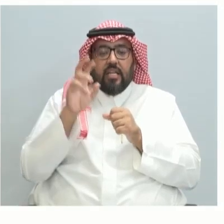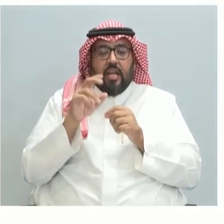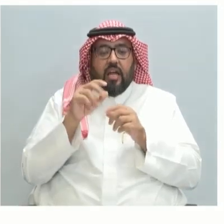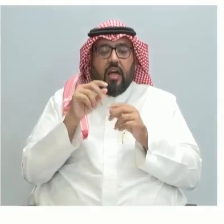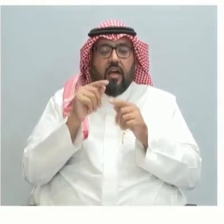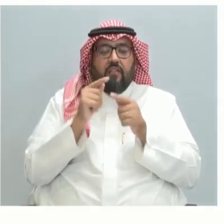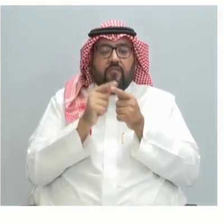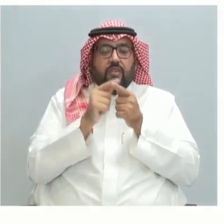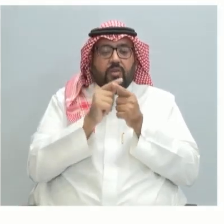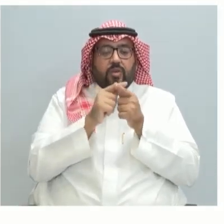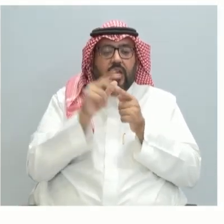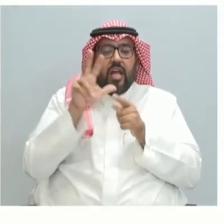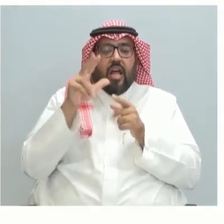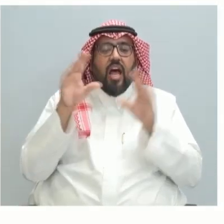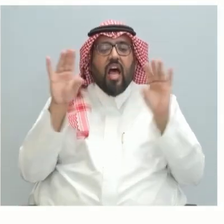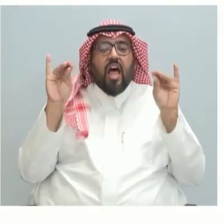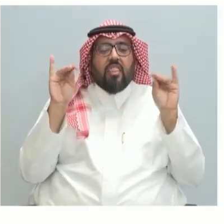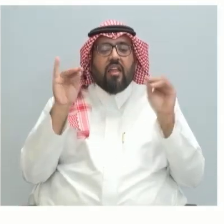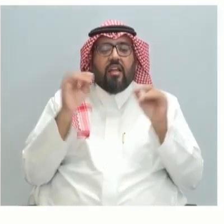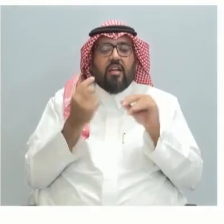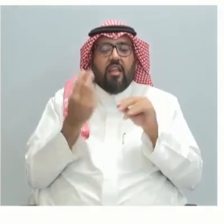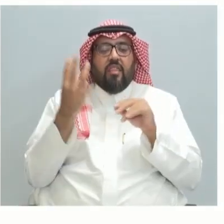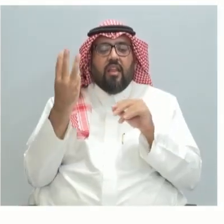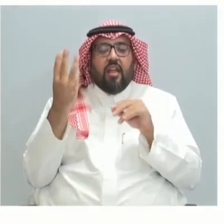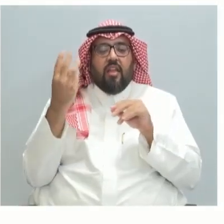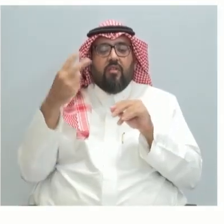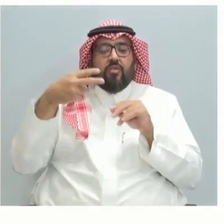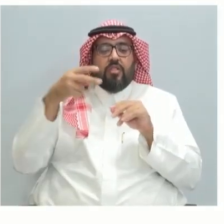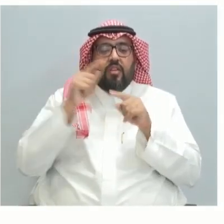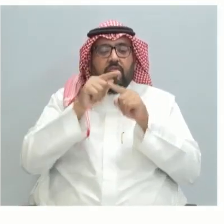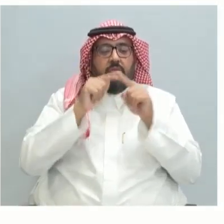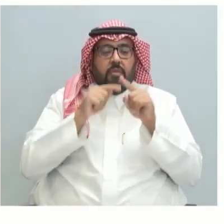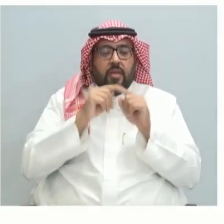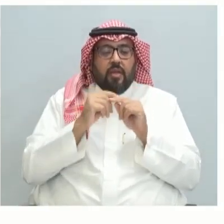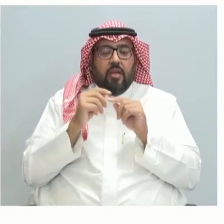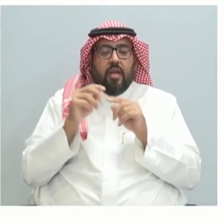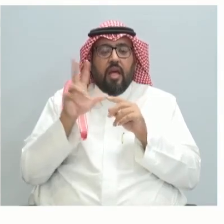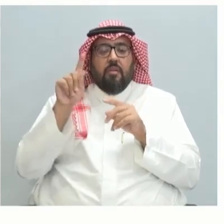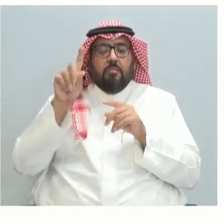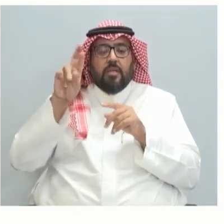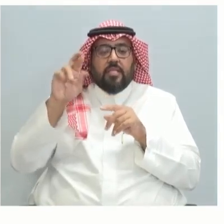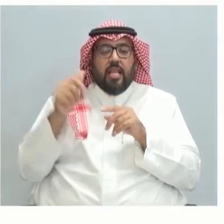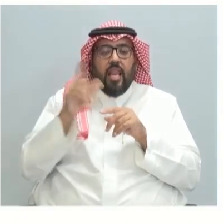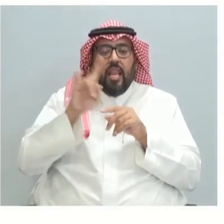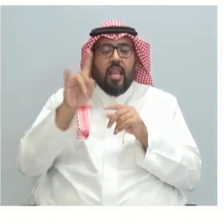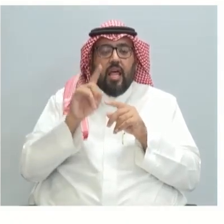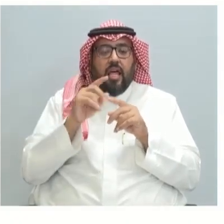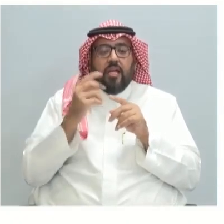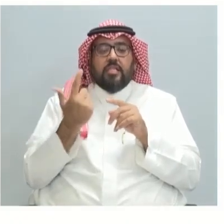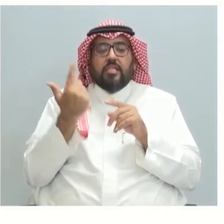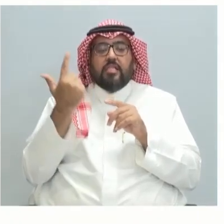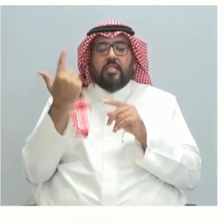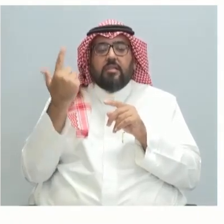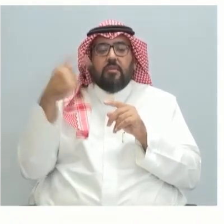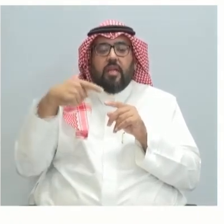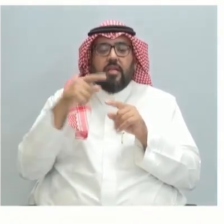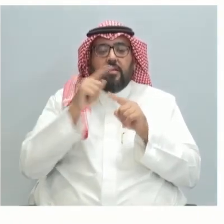23% البازلاء بنسبه 17% غير ذلك بنسبه 15 في المئه